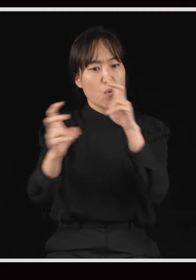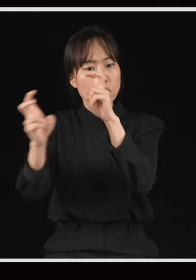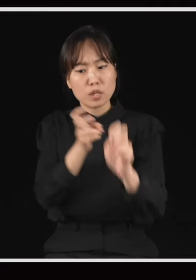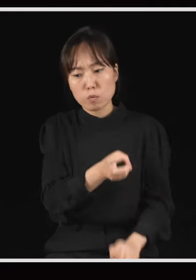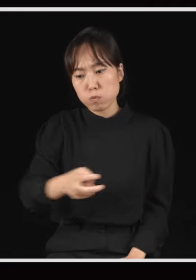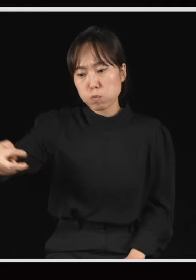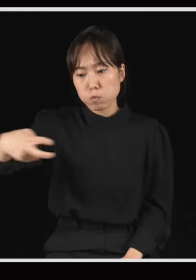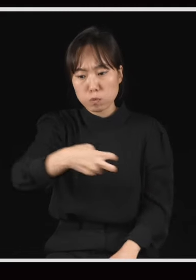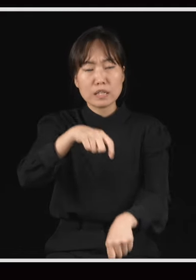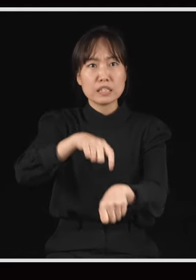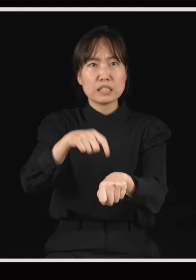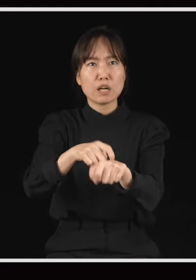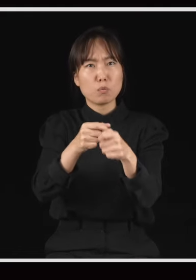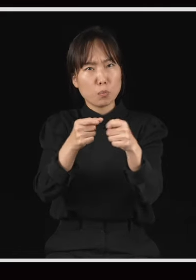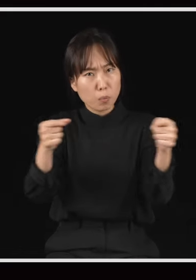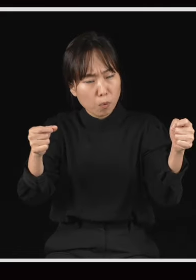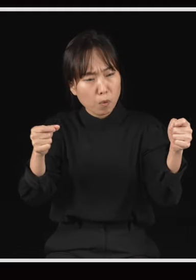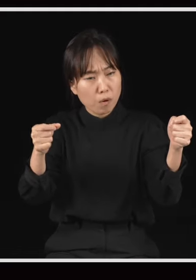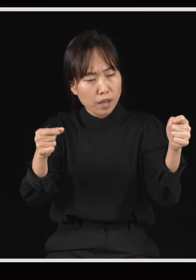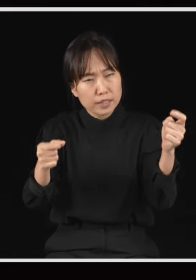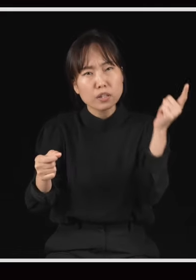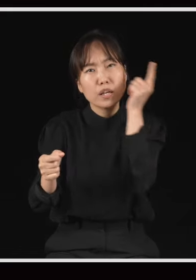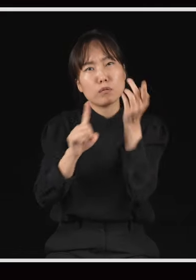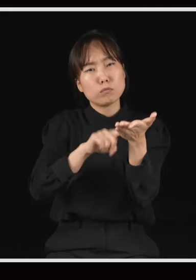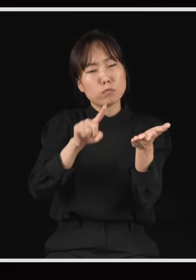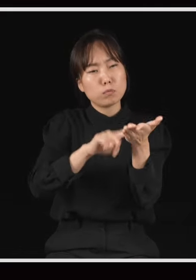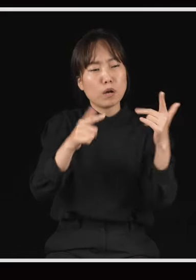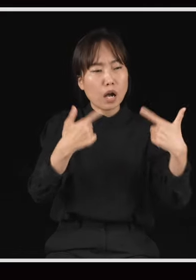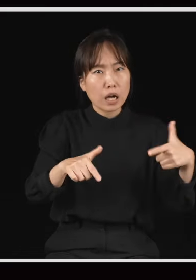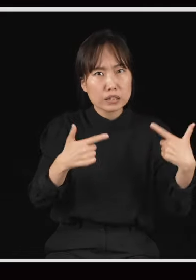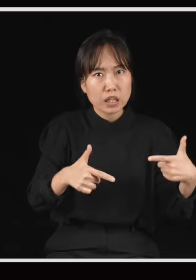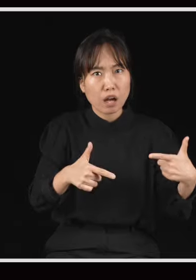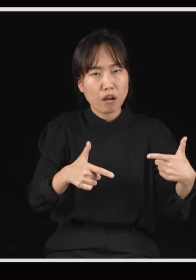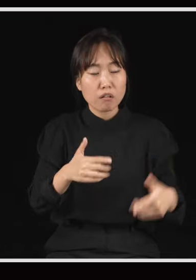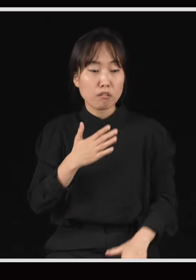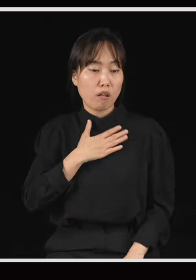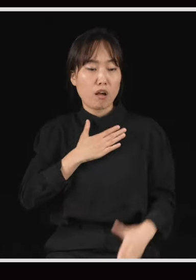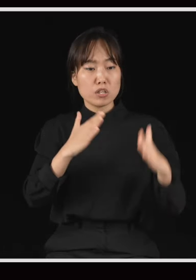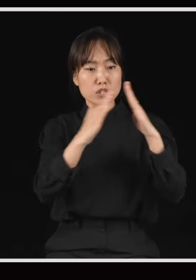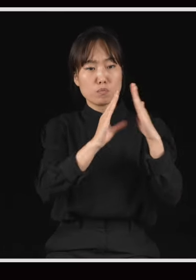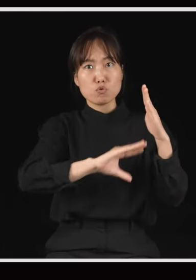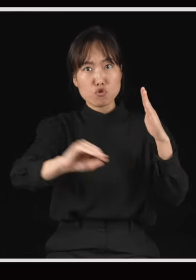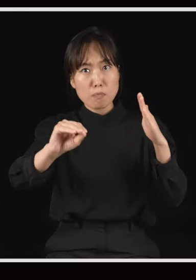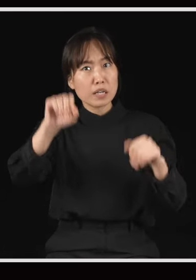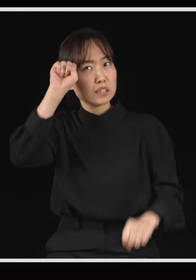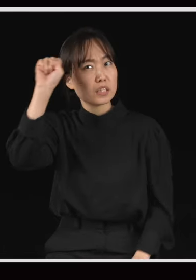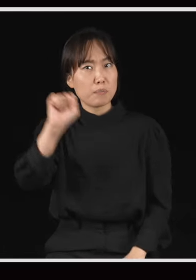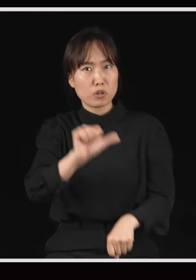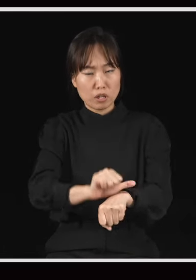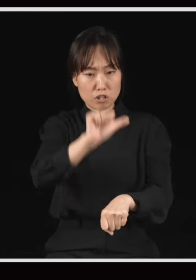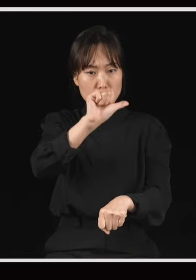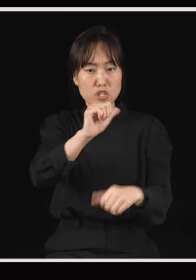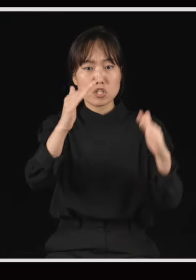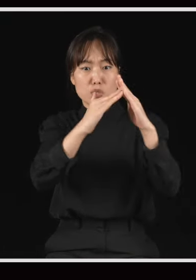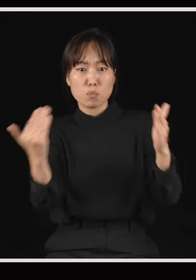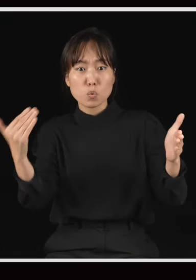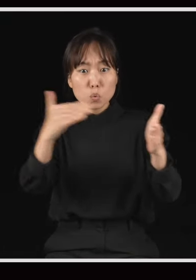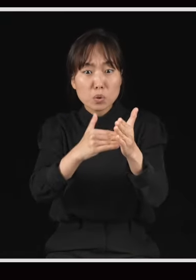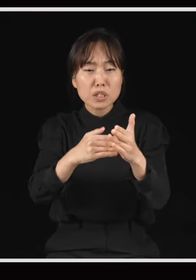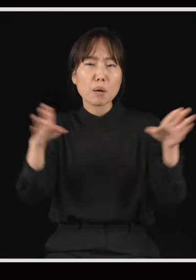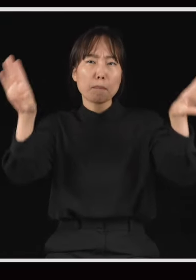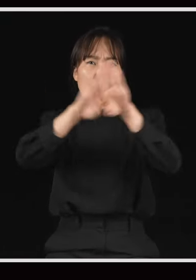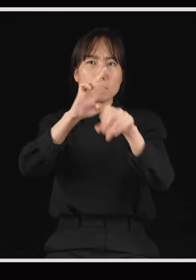출퇴근할 때였는데 스마트폰은 저기 버스에서 보는 거였고 집에 가면 12시였고 집에서 5시에 나가야 됐거든요.